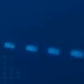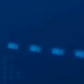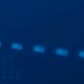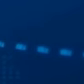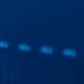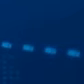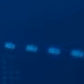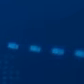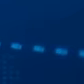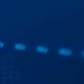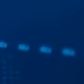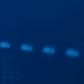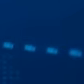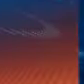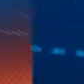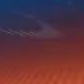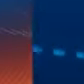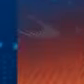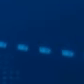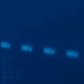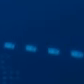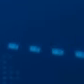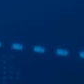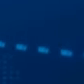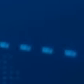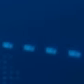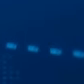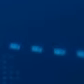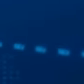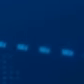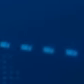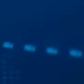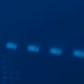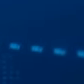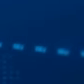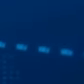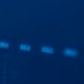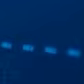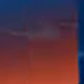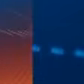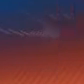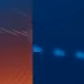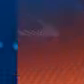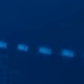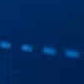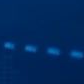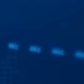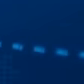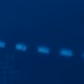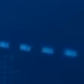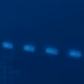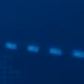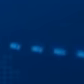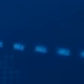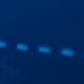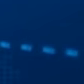Доллар США 360 тенге 12 тиенов. Евро 409 тенге 67 тиенов. Российский